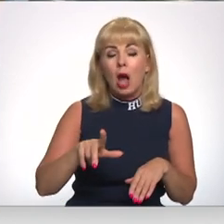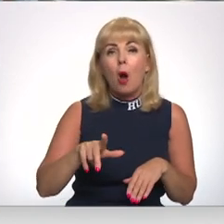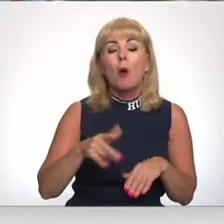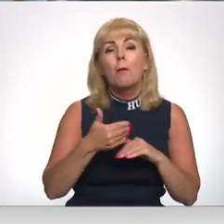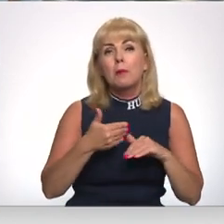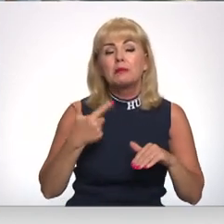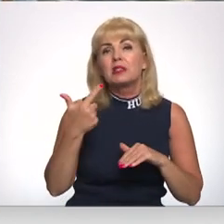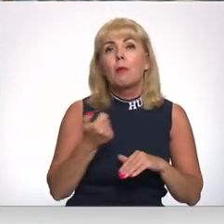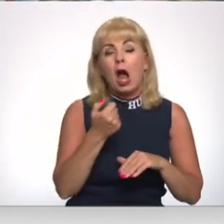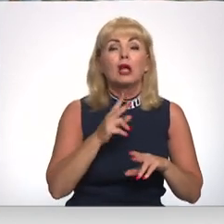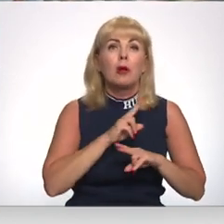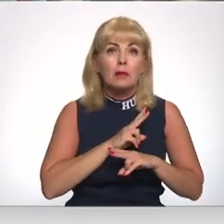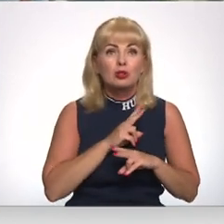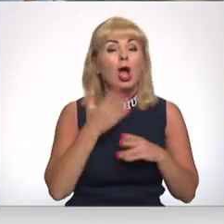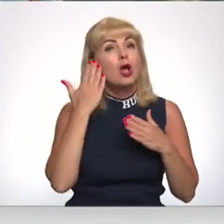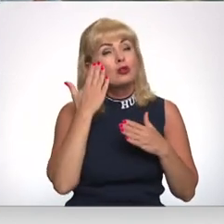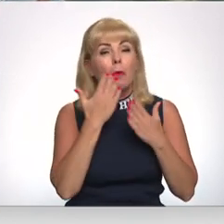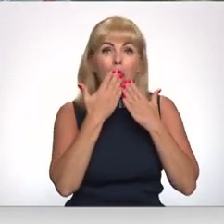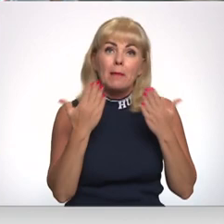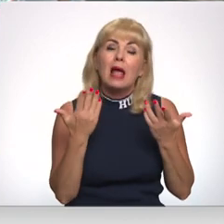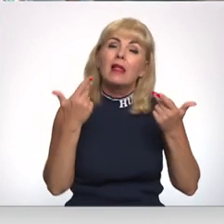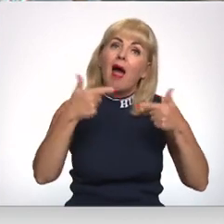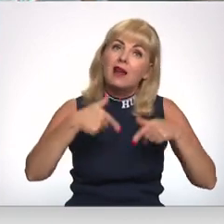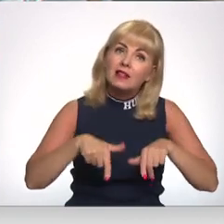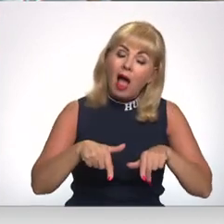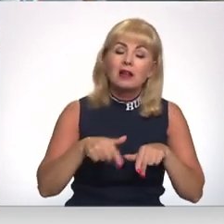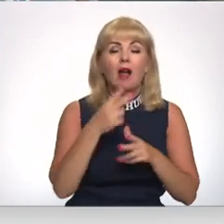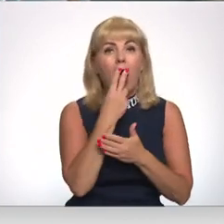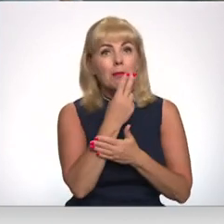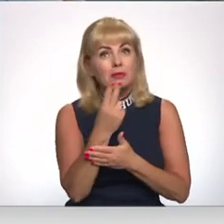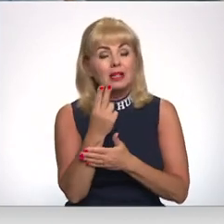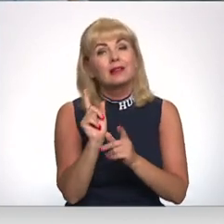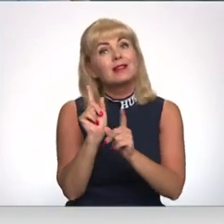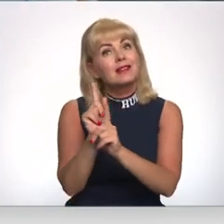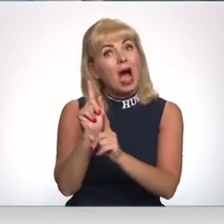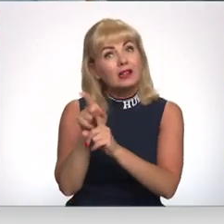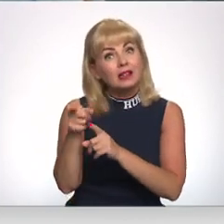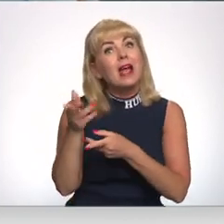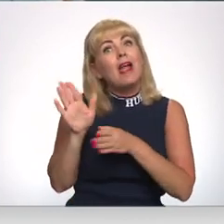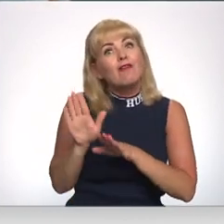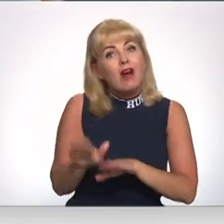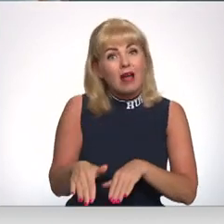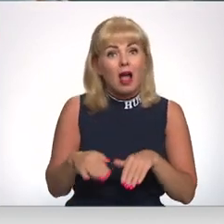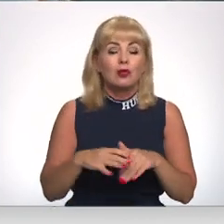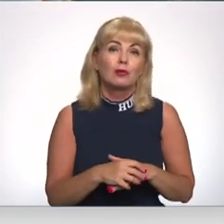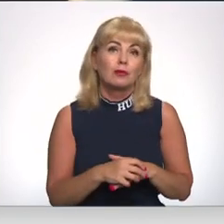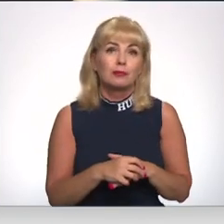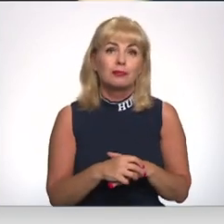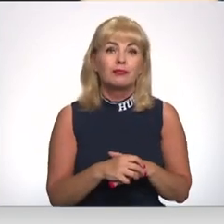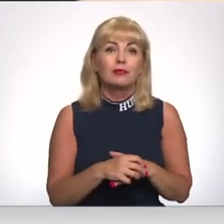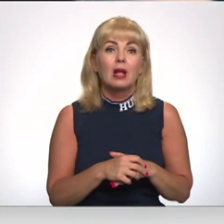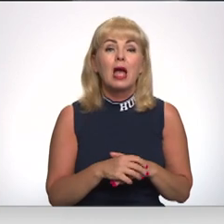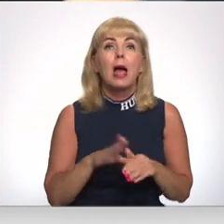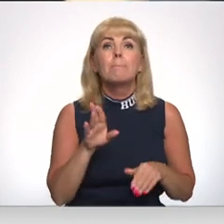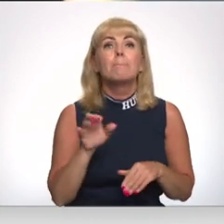atpakaļ. Es domāju, ir pēdējais laiks apskatīties, satikties, ja vēl varētu.